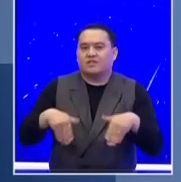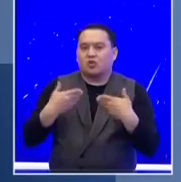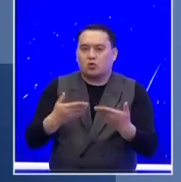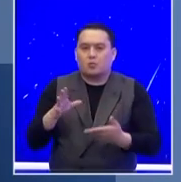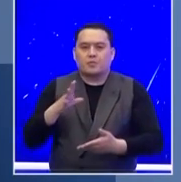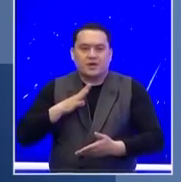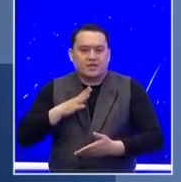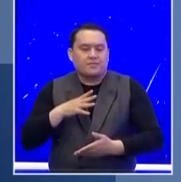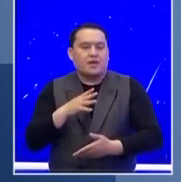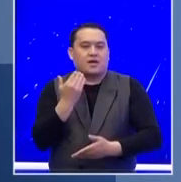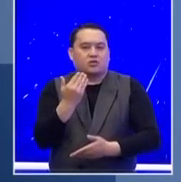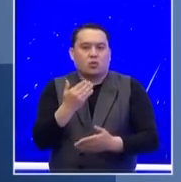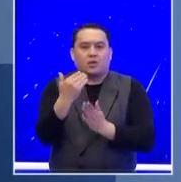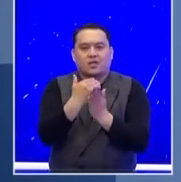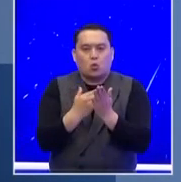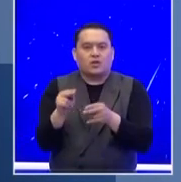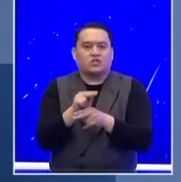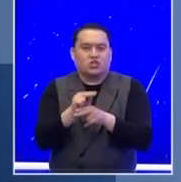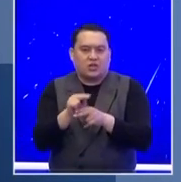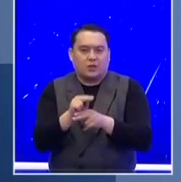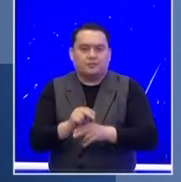к действующим клиническим протоколам лечения.